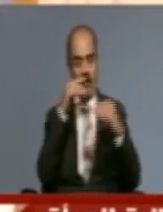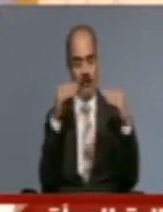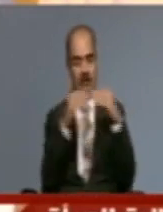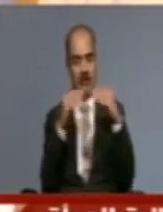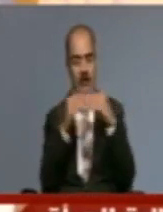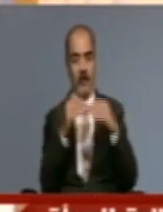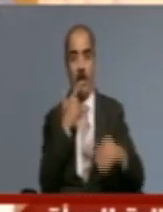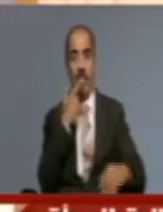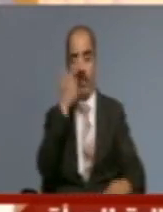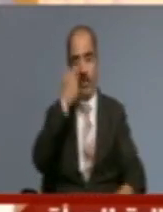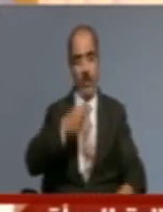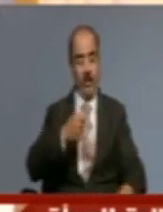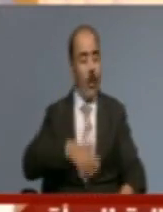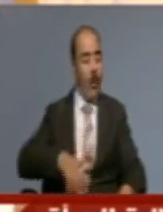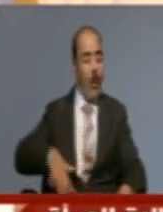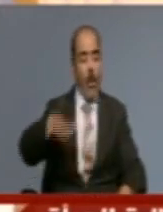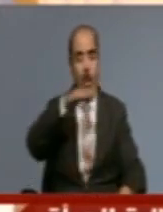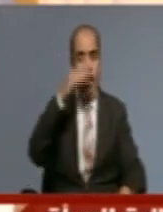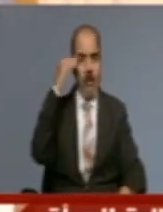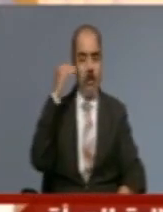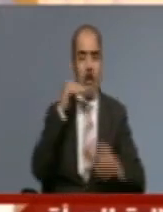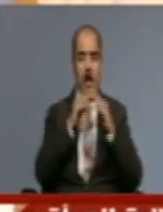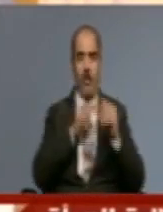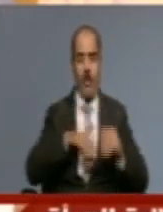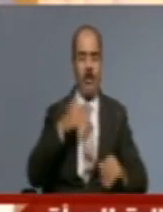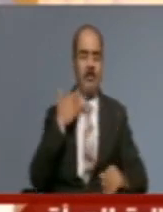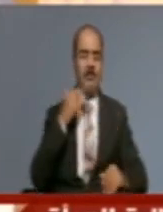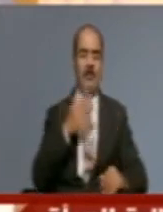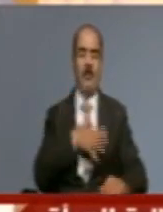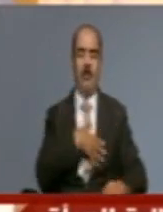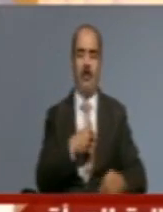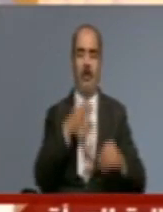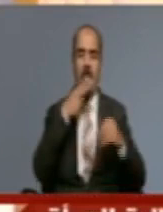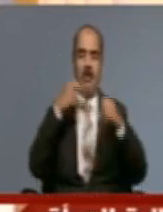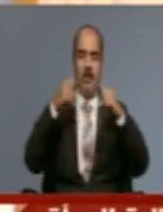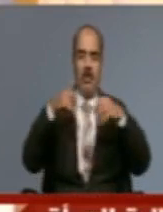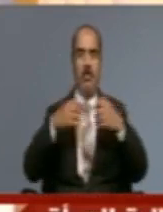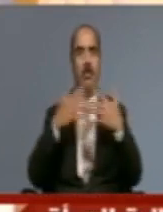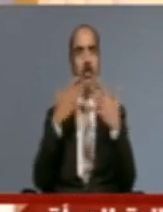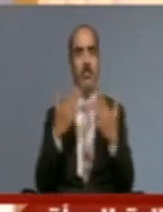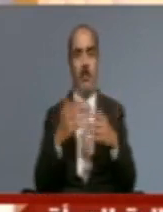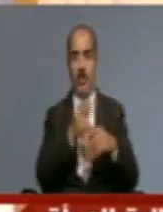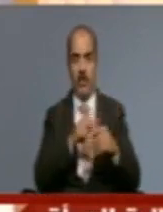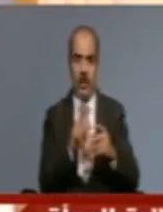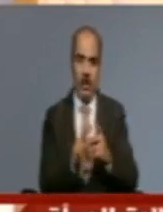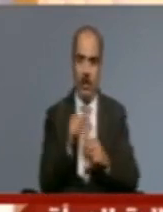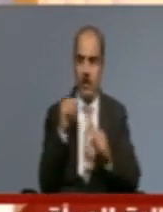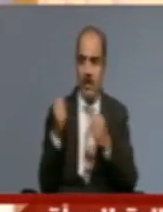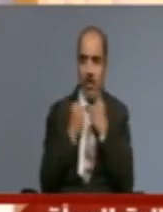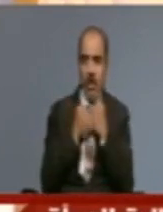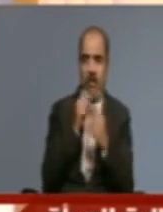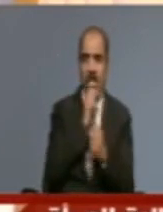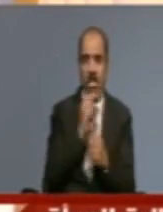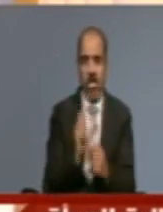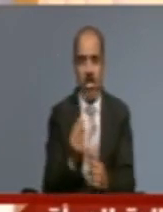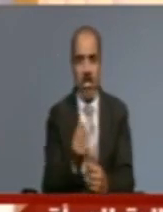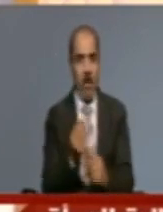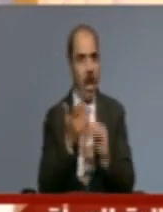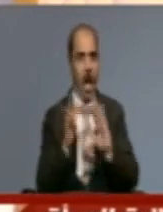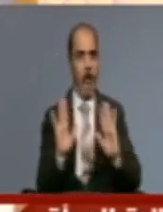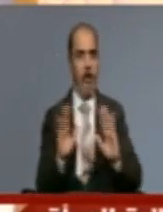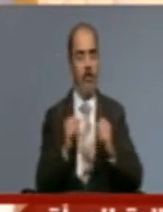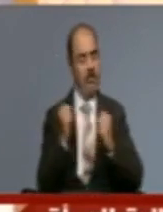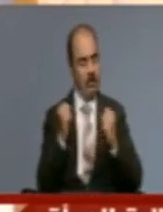امرأة وفتاة مصرية عظيمة بخير تحلم دون حواجز، تثق كل الثقة بأنها